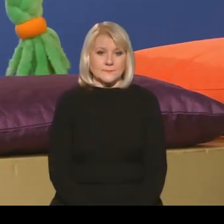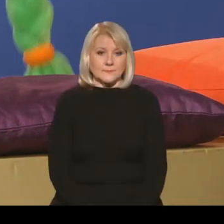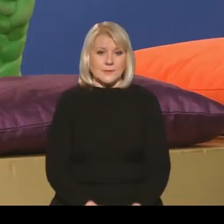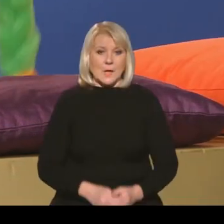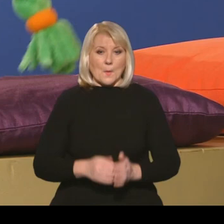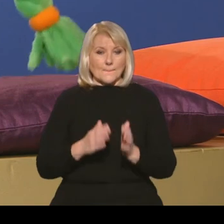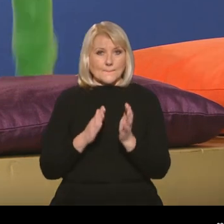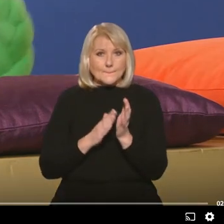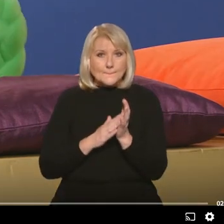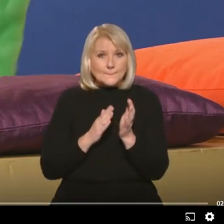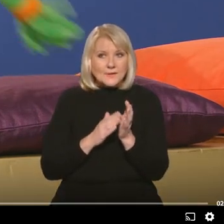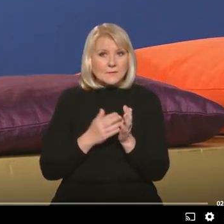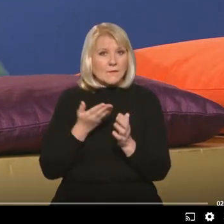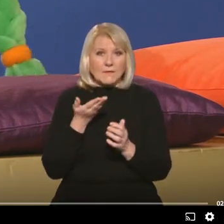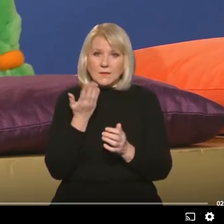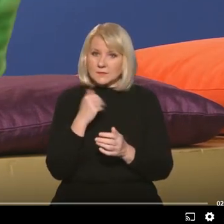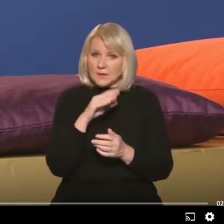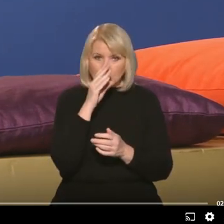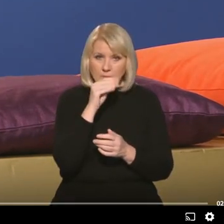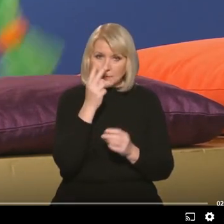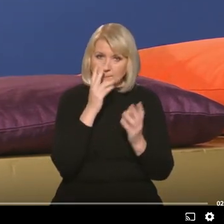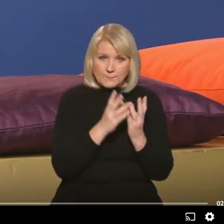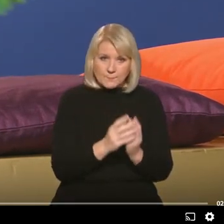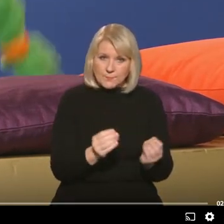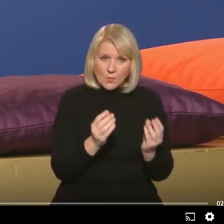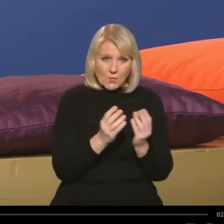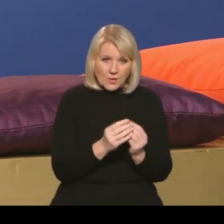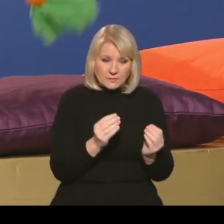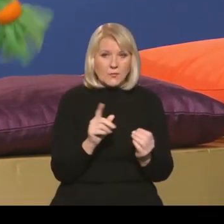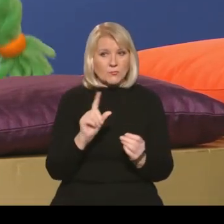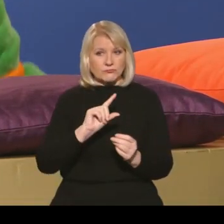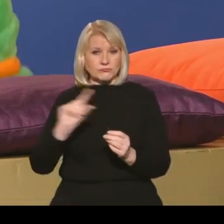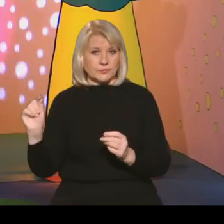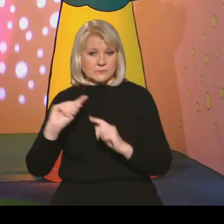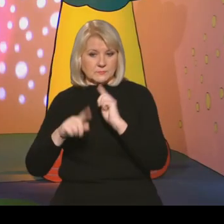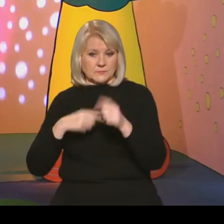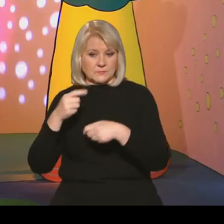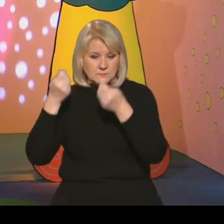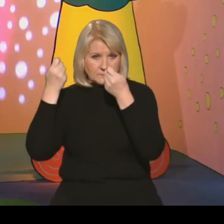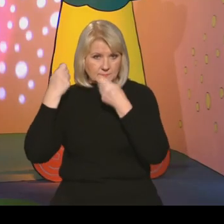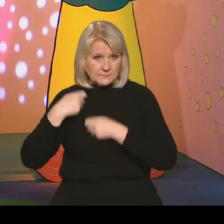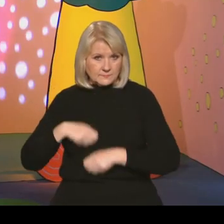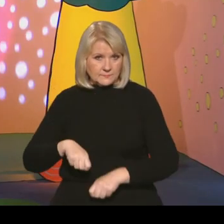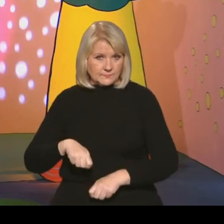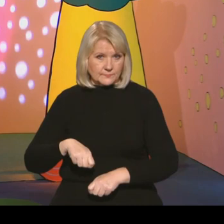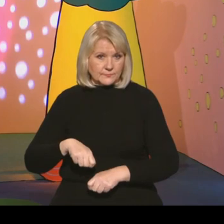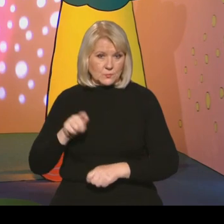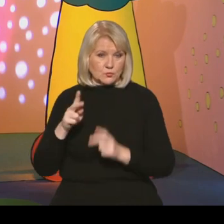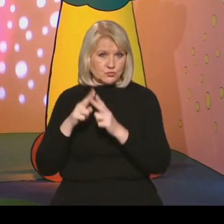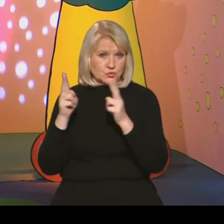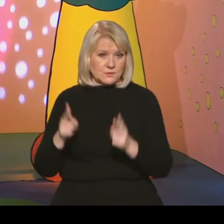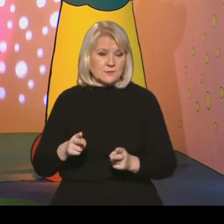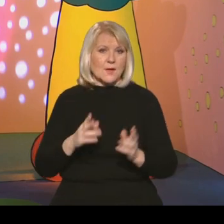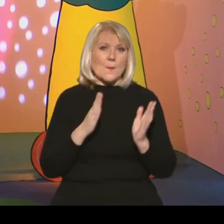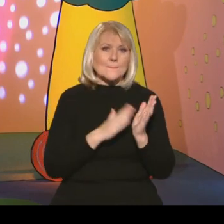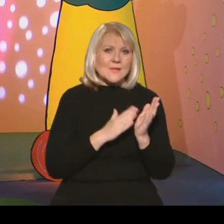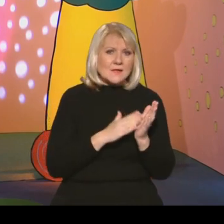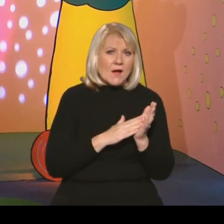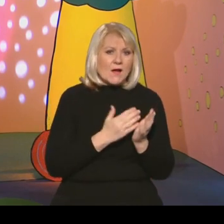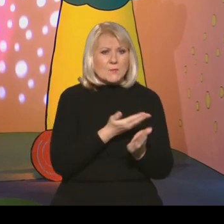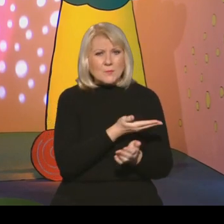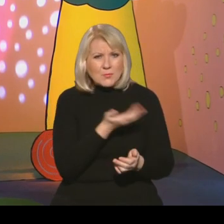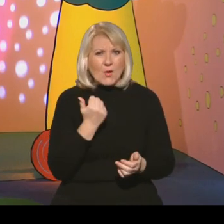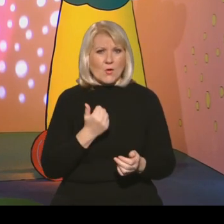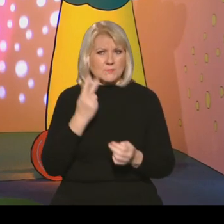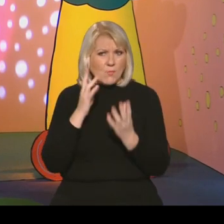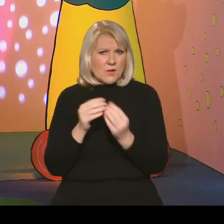Michal se nedíval na pohádku a běžel se převléknout do své skříně. Michale, už je po